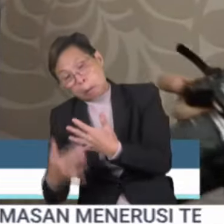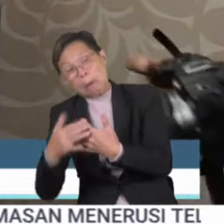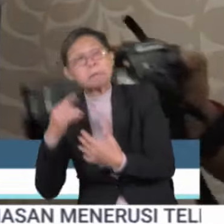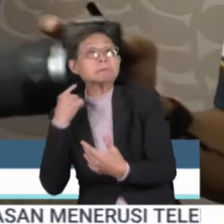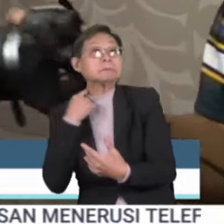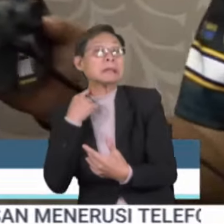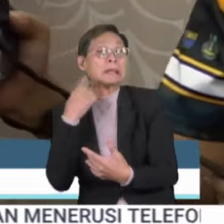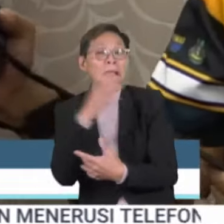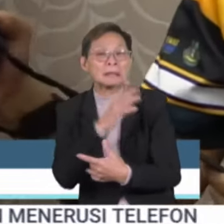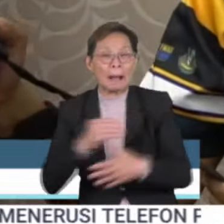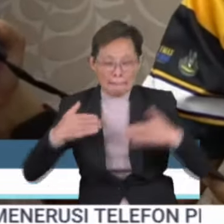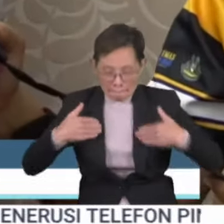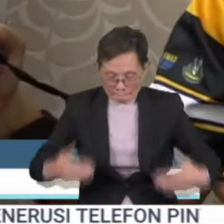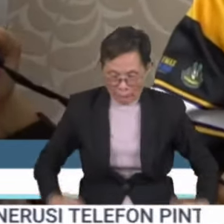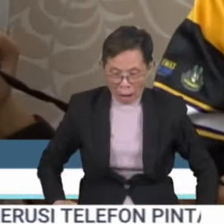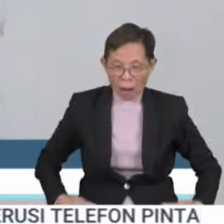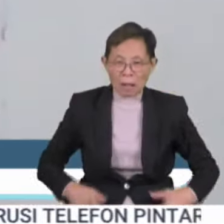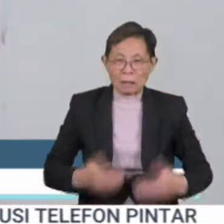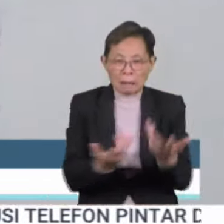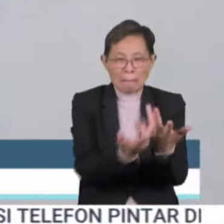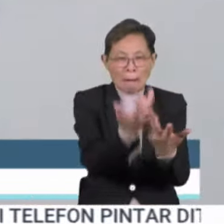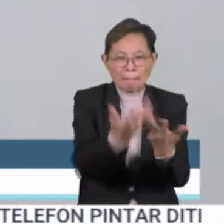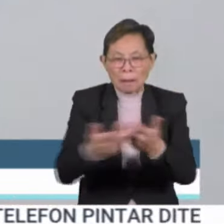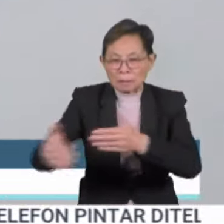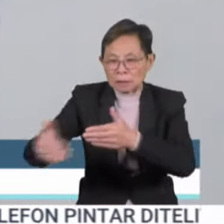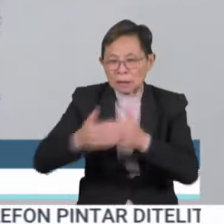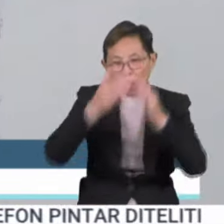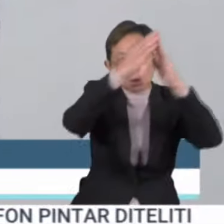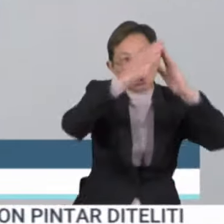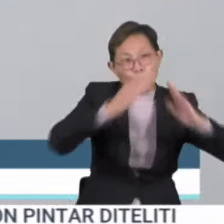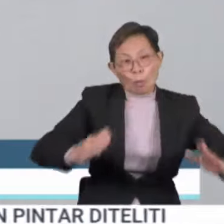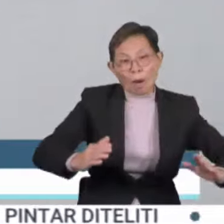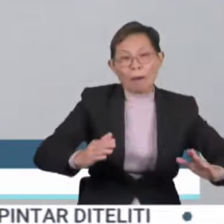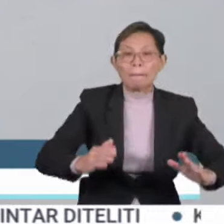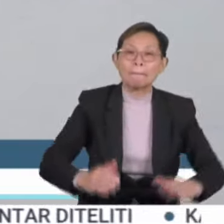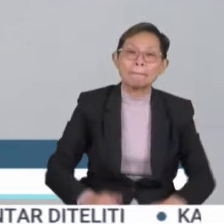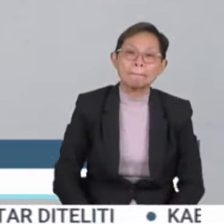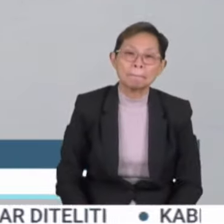bahagian leher dan badan di kawasan semak berhampiran rumah kongsi mereka.